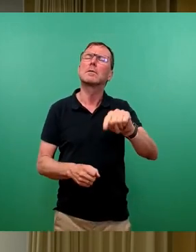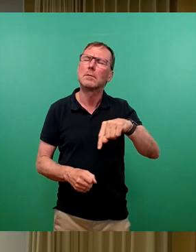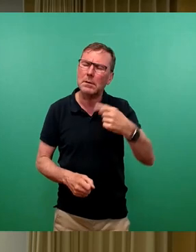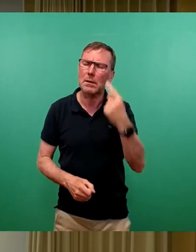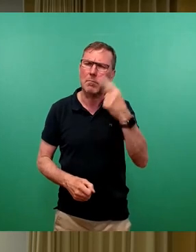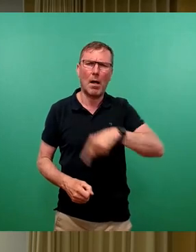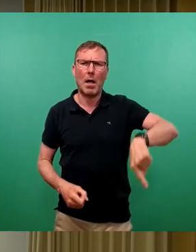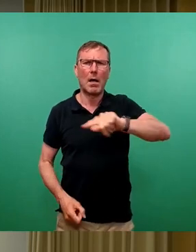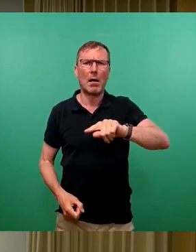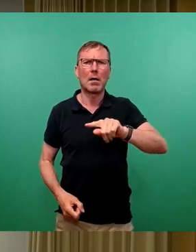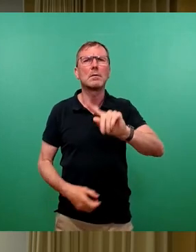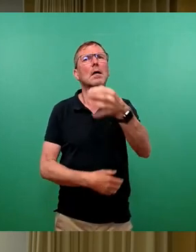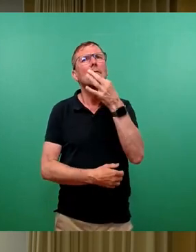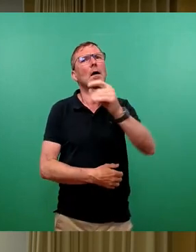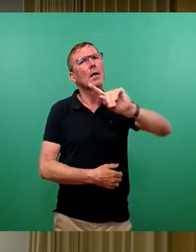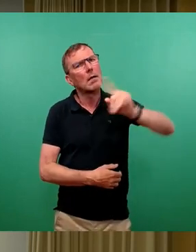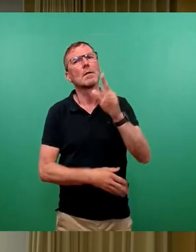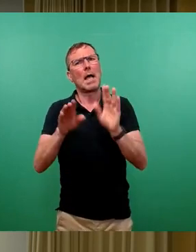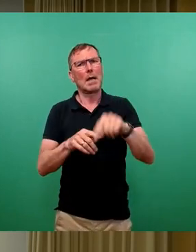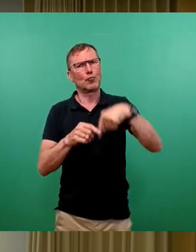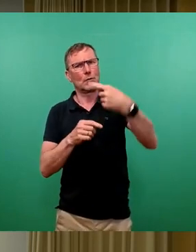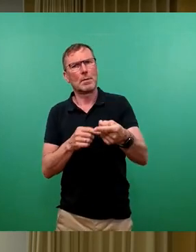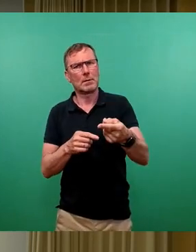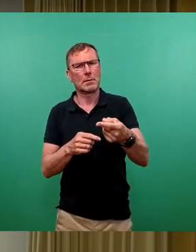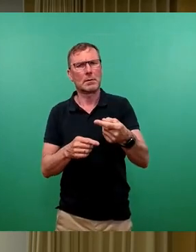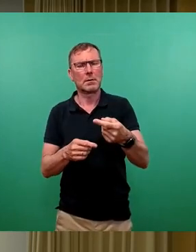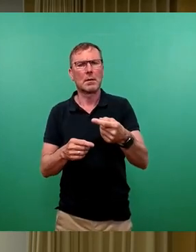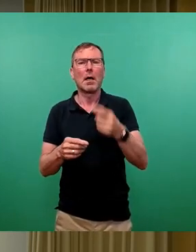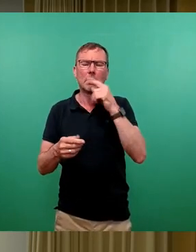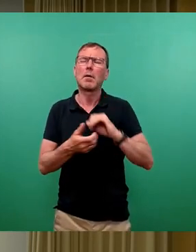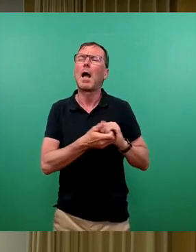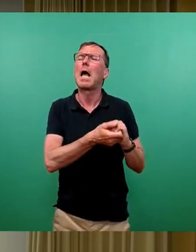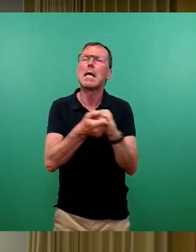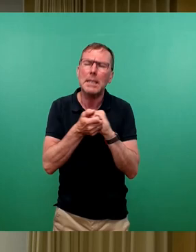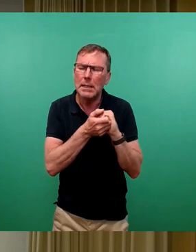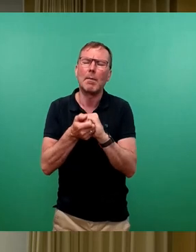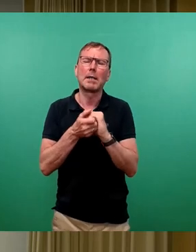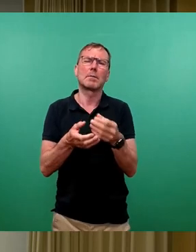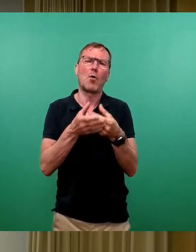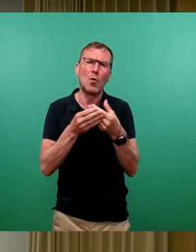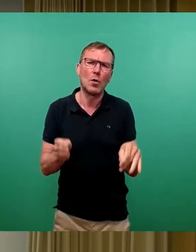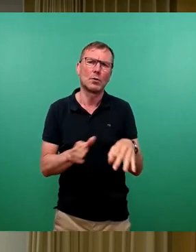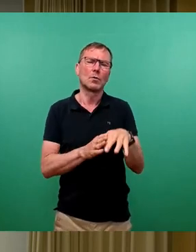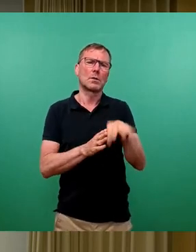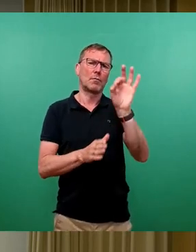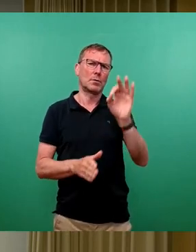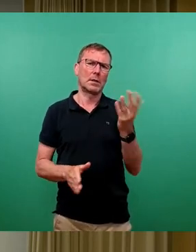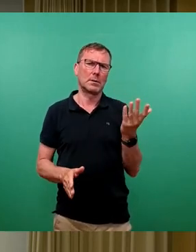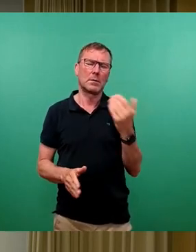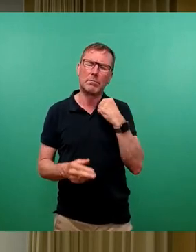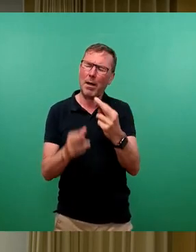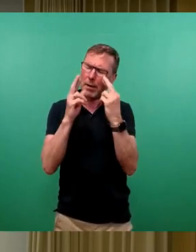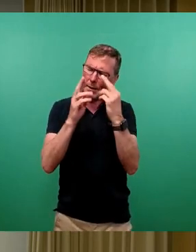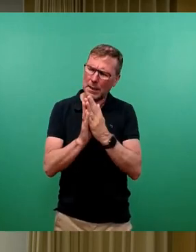diese Frage erneut zur Abstimmung stellen, wenn es eine einvernehmliche Lösung gibt. Und da möchte ich Sie dringend darum bitten,